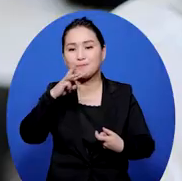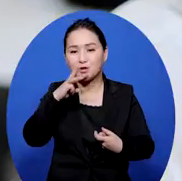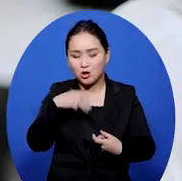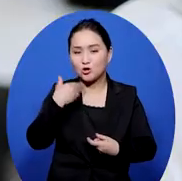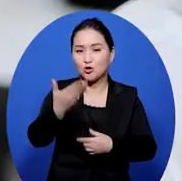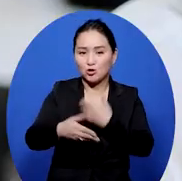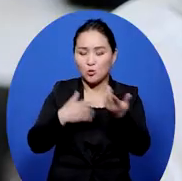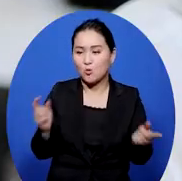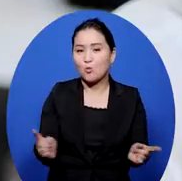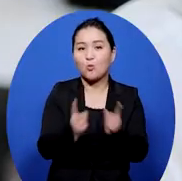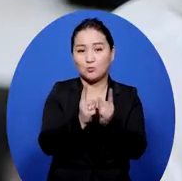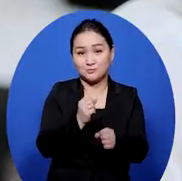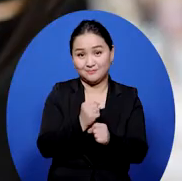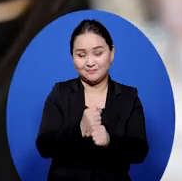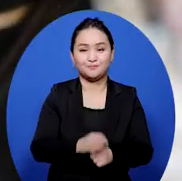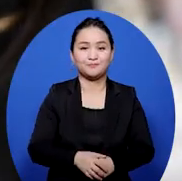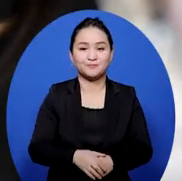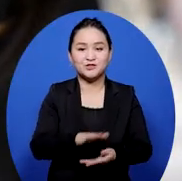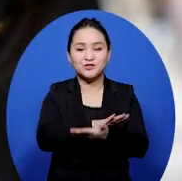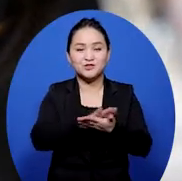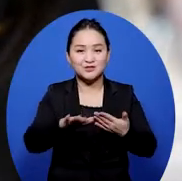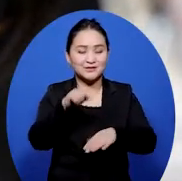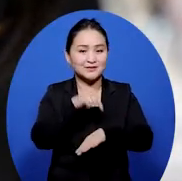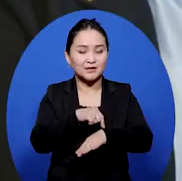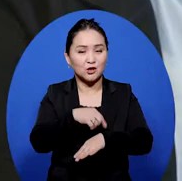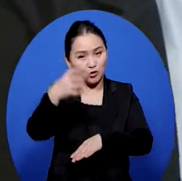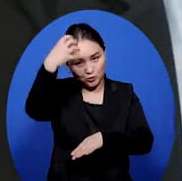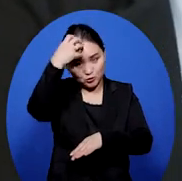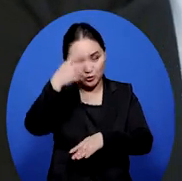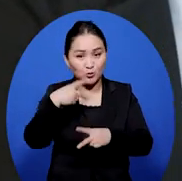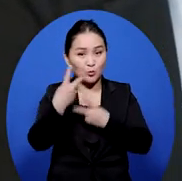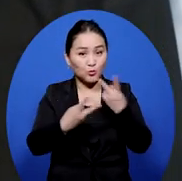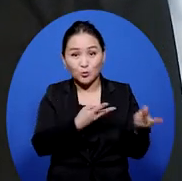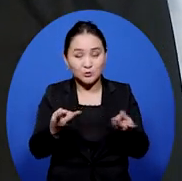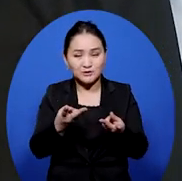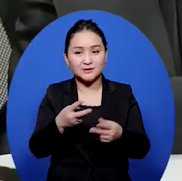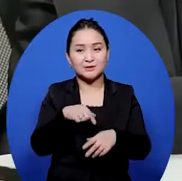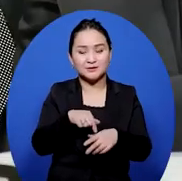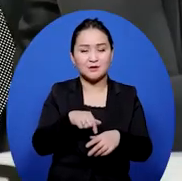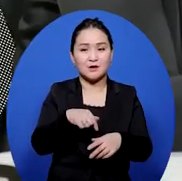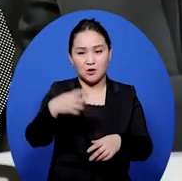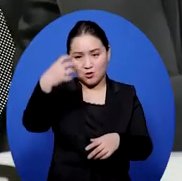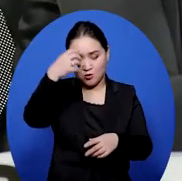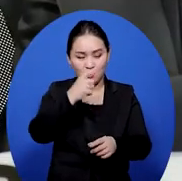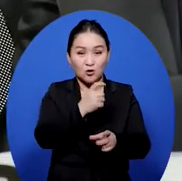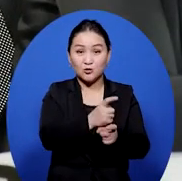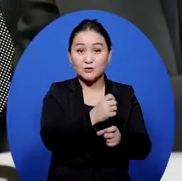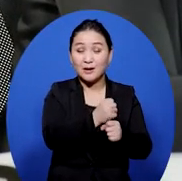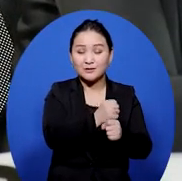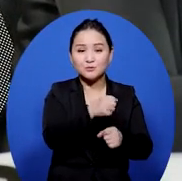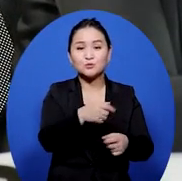өгч уулзалт хийж ажилласан юм. Шин цагийн төрийн үйлчлэгээний хэм маягийг хөдлөмөр халамжийн үйлчлэгээний төрийн албан хаагчид түгшээлэх